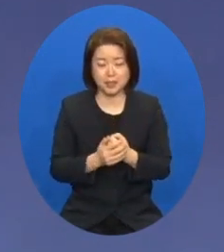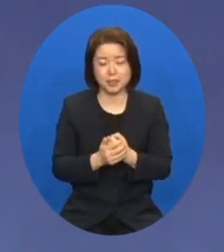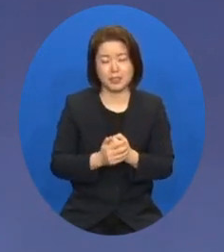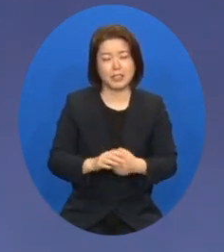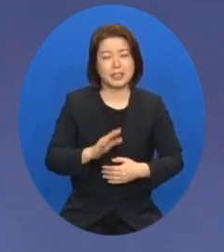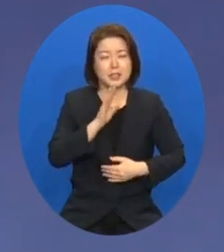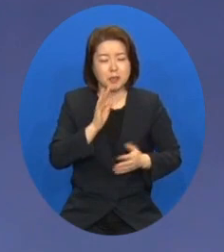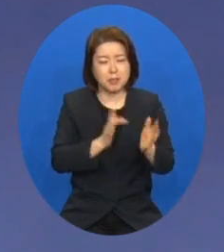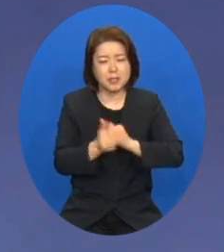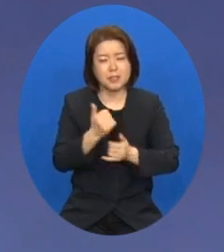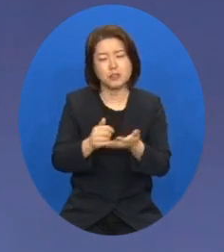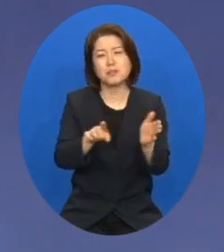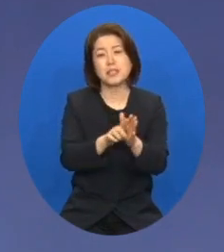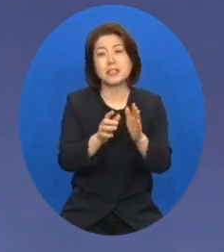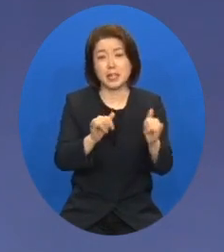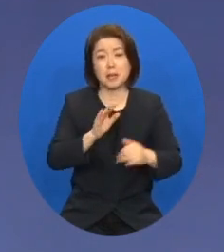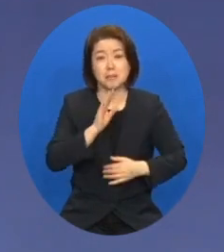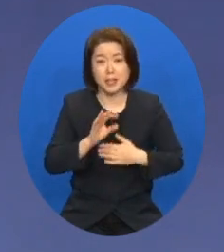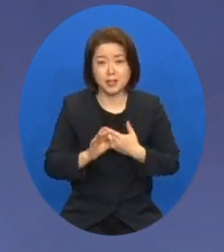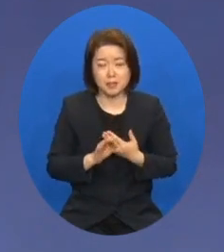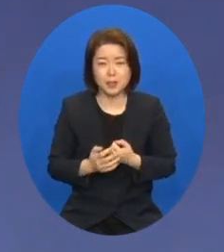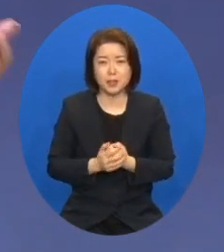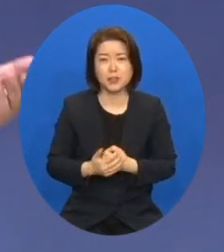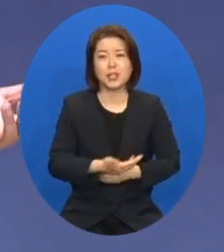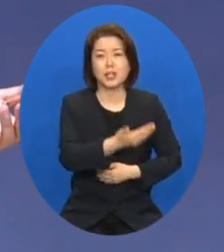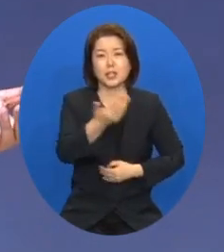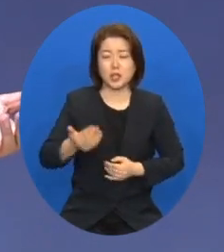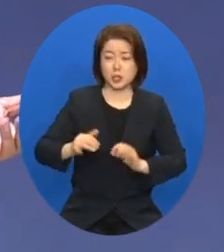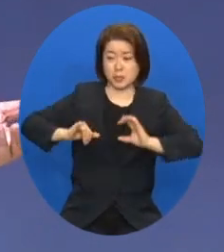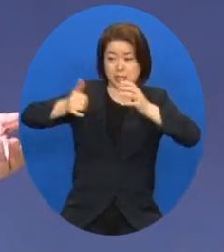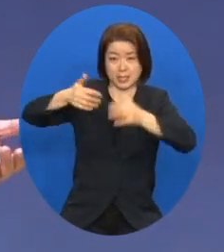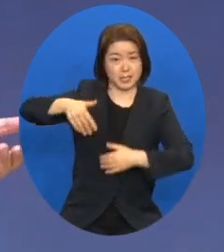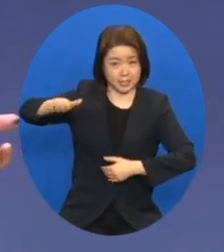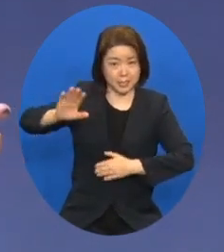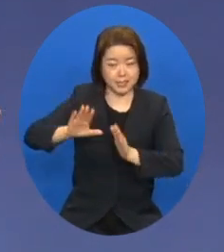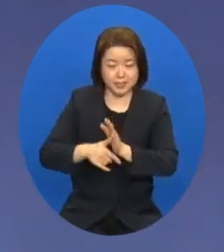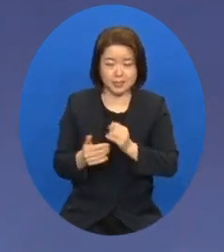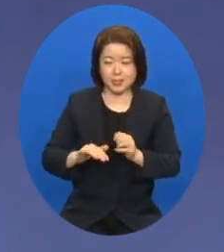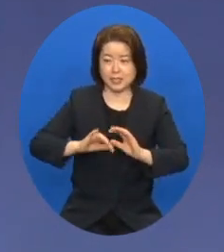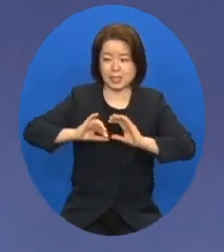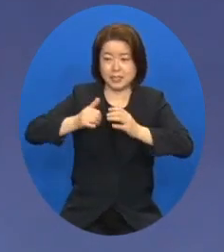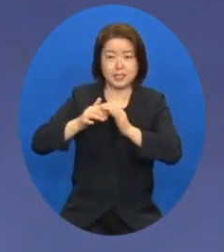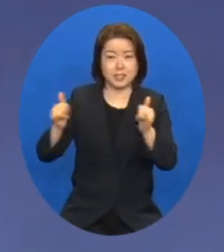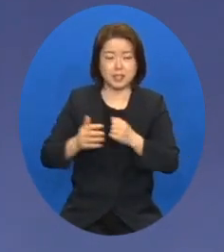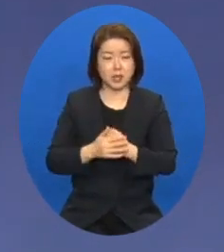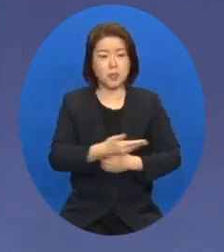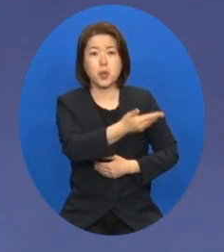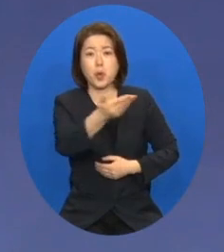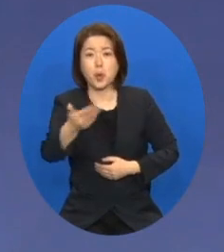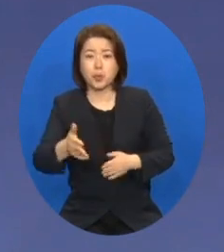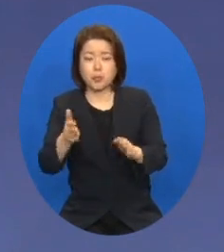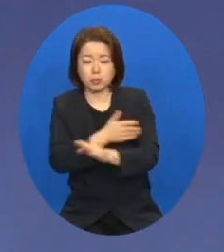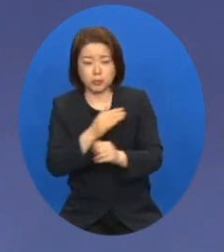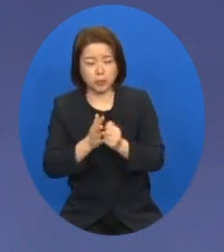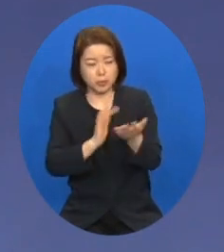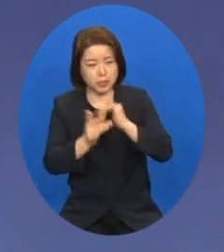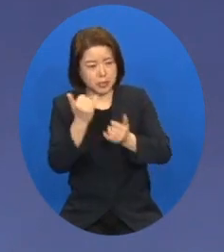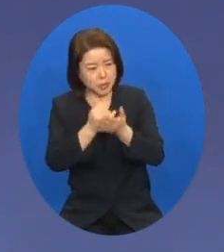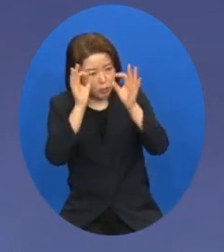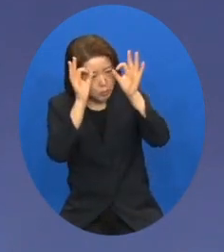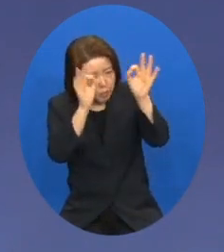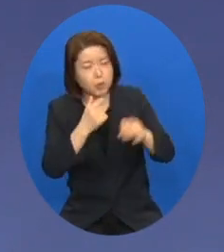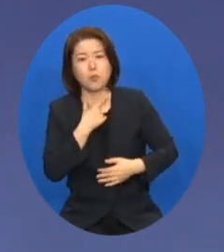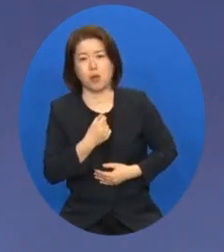예수 믿는 사람이라면 여러분 이 세상에 나가면 세상 사람들은 여러분에게 서 예수님을 보기를